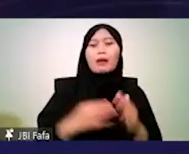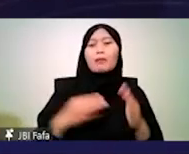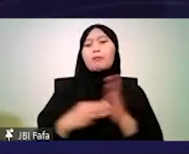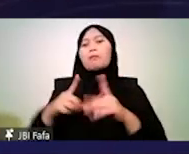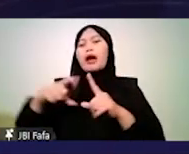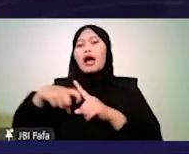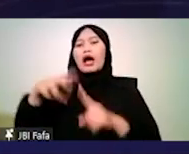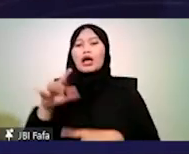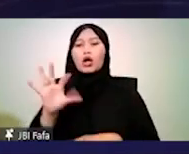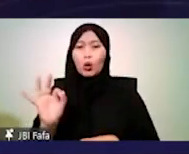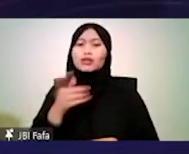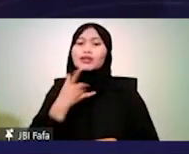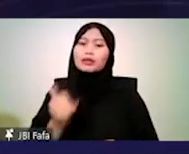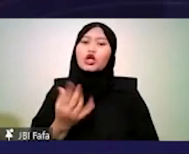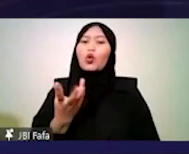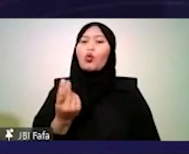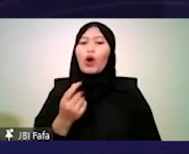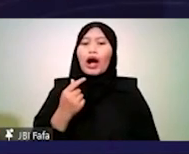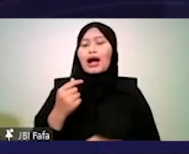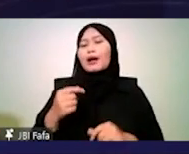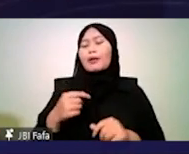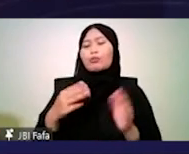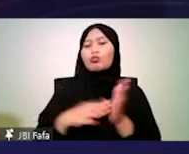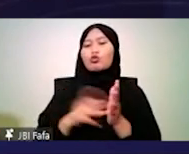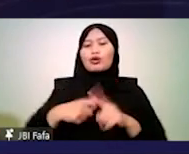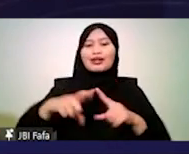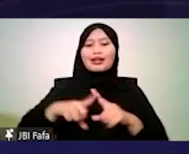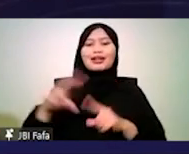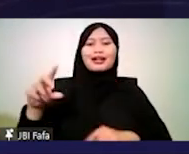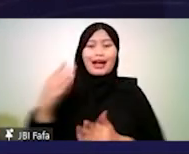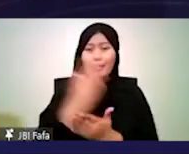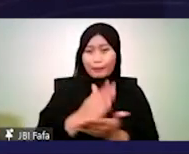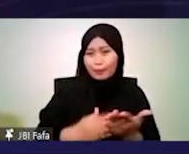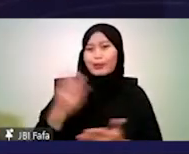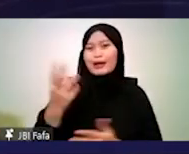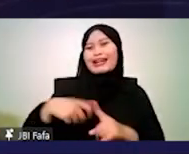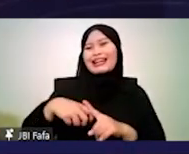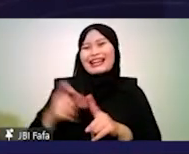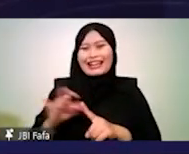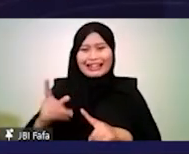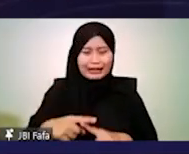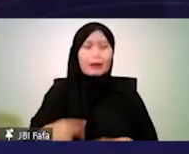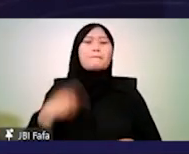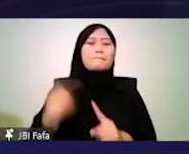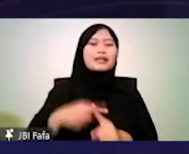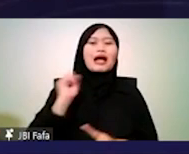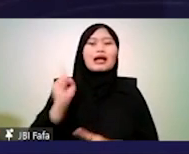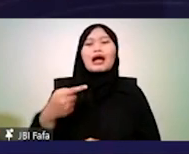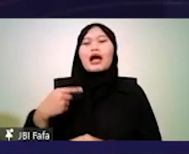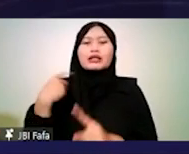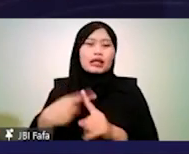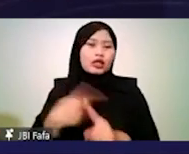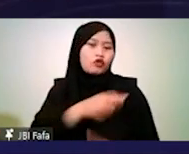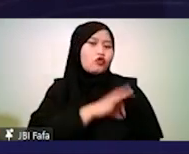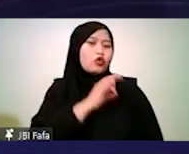antara lain kebijakan uang kredit kemudian juga kita juga memberikan insentif bagi bank-bank yang